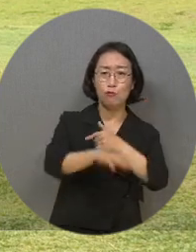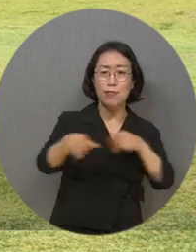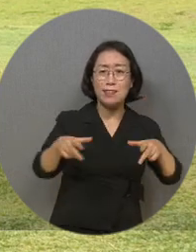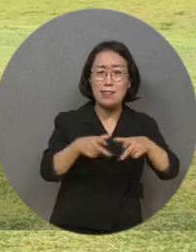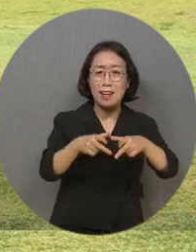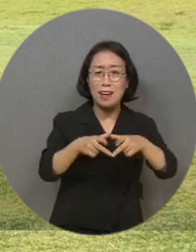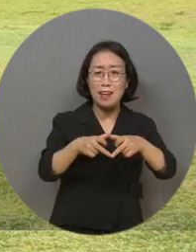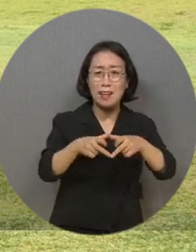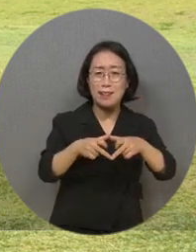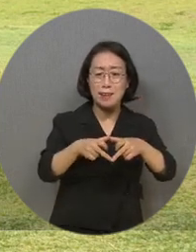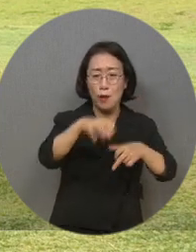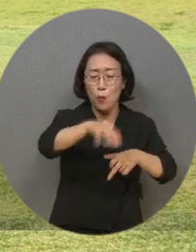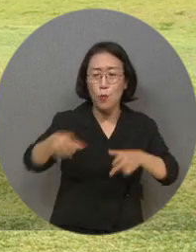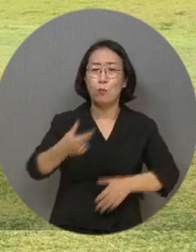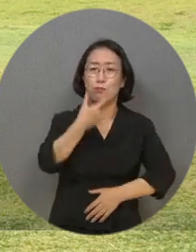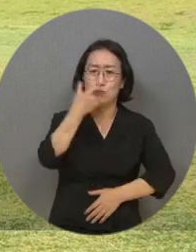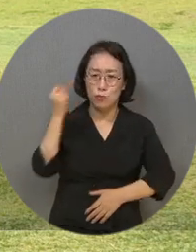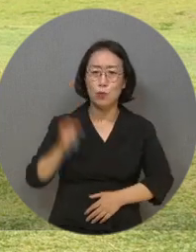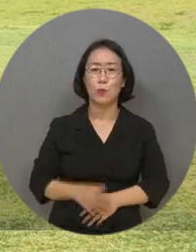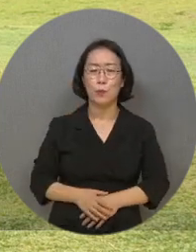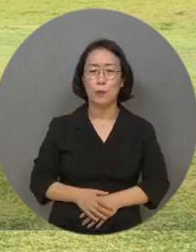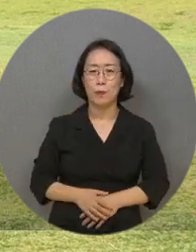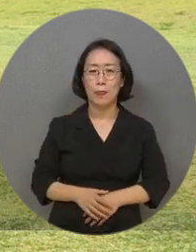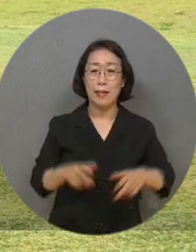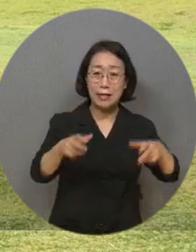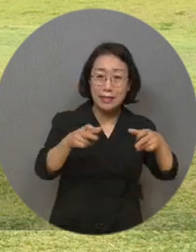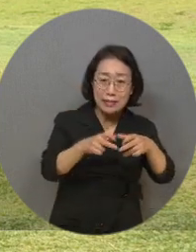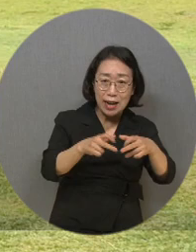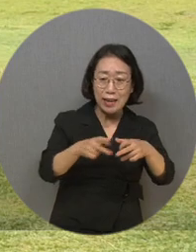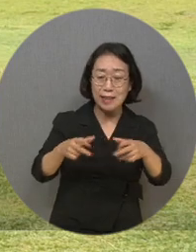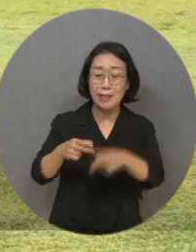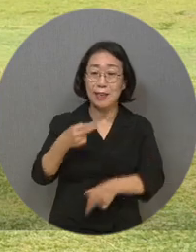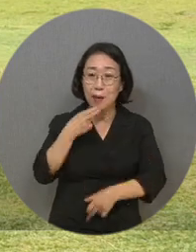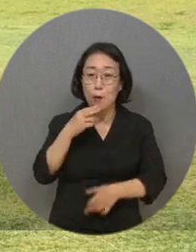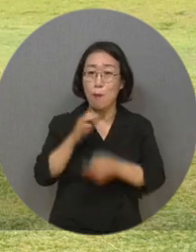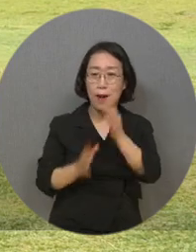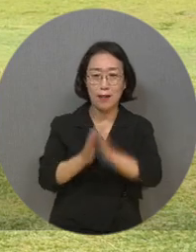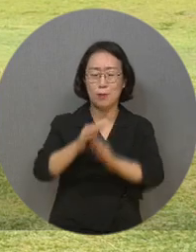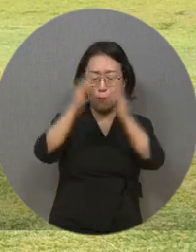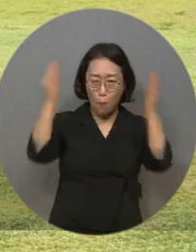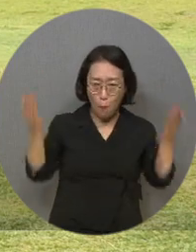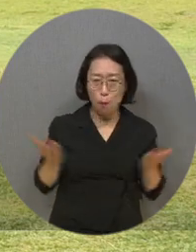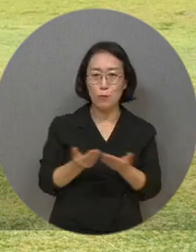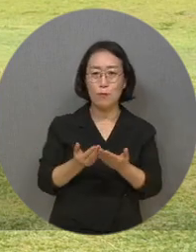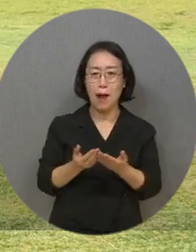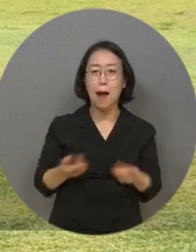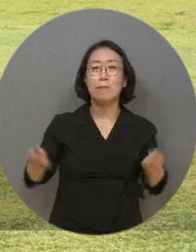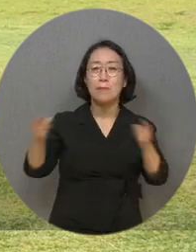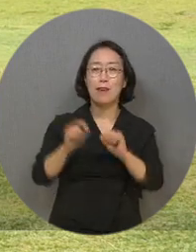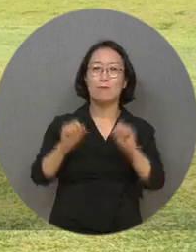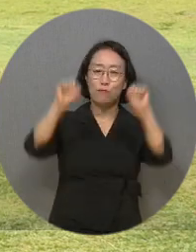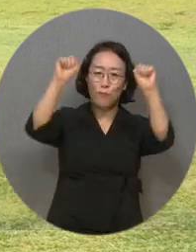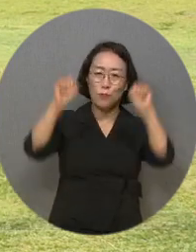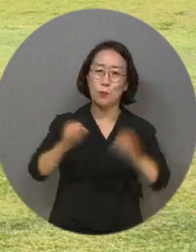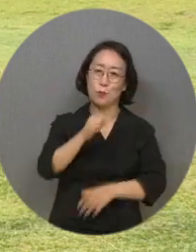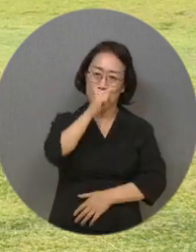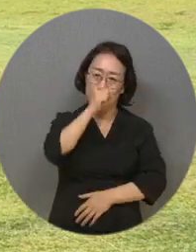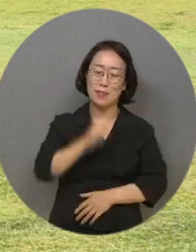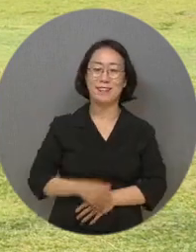설 자리가 없습니다. 장애인과 비장애인 서로 합쳐서 함께 운동할 수 있었으면